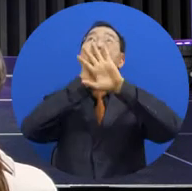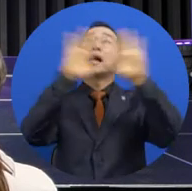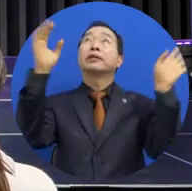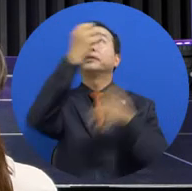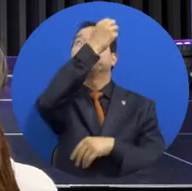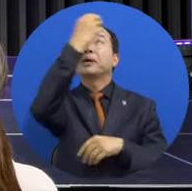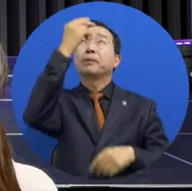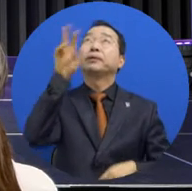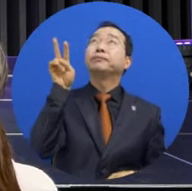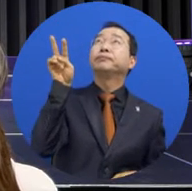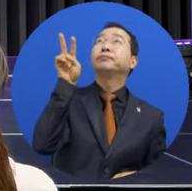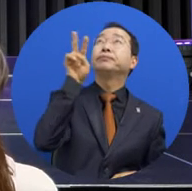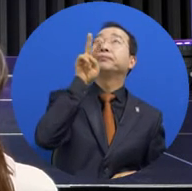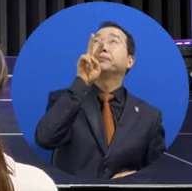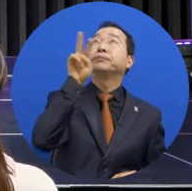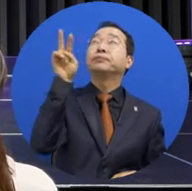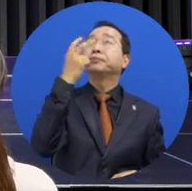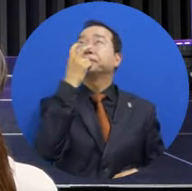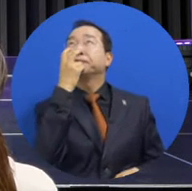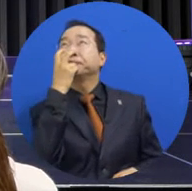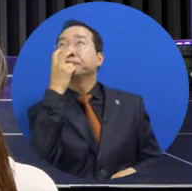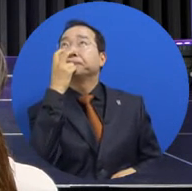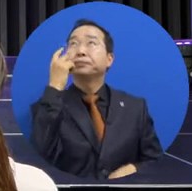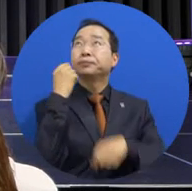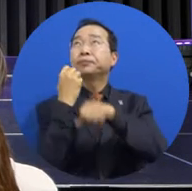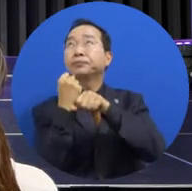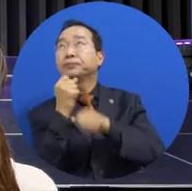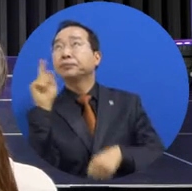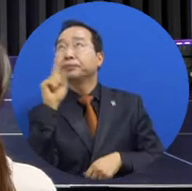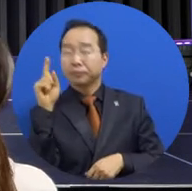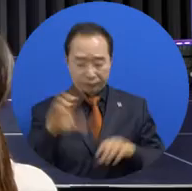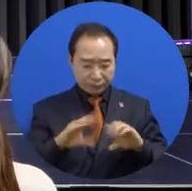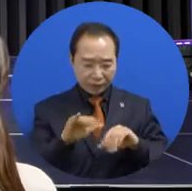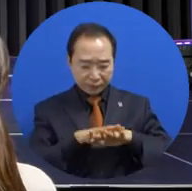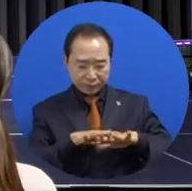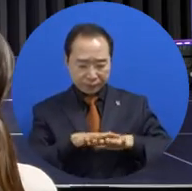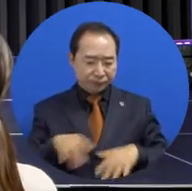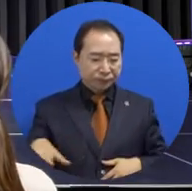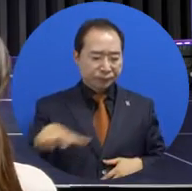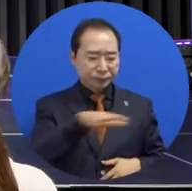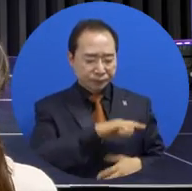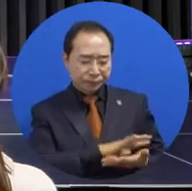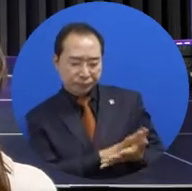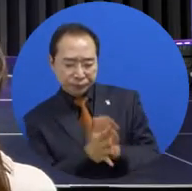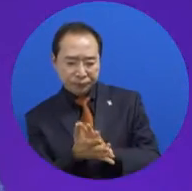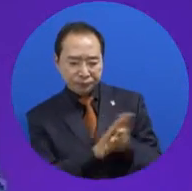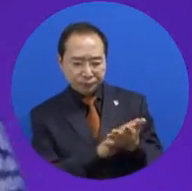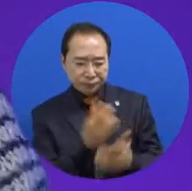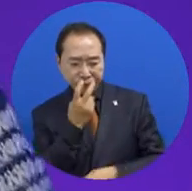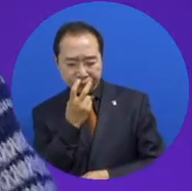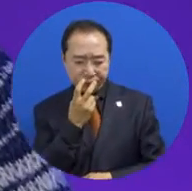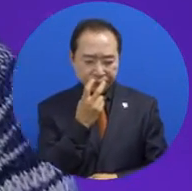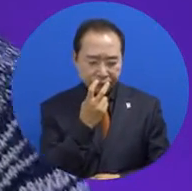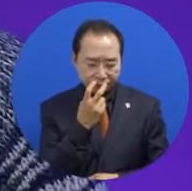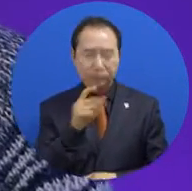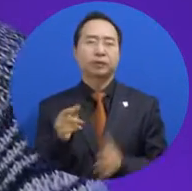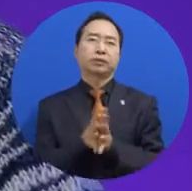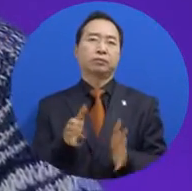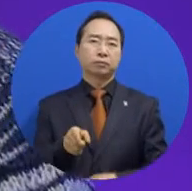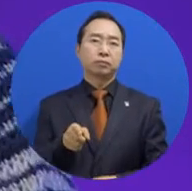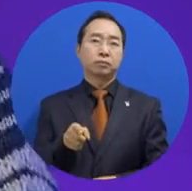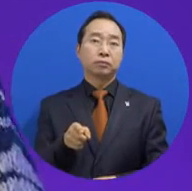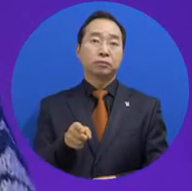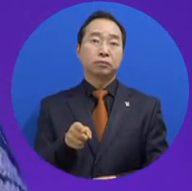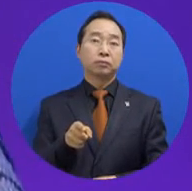저게 뭐냐면 천문을 보고 지리를 탐구한다는 거예요. 그걸 관찰이라고 해요. 우리가 뭘 잘